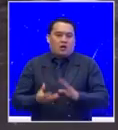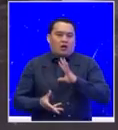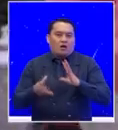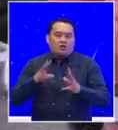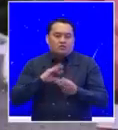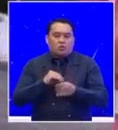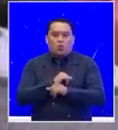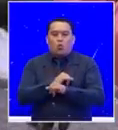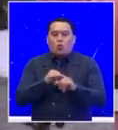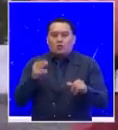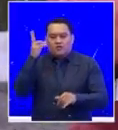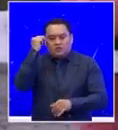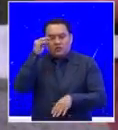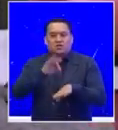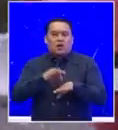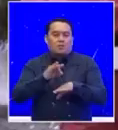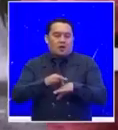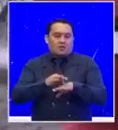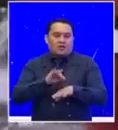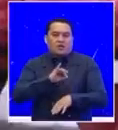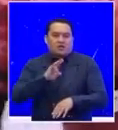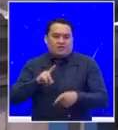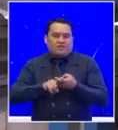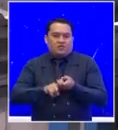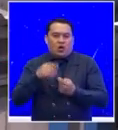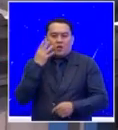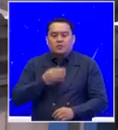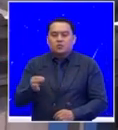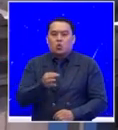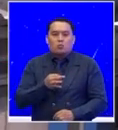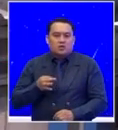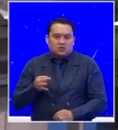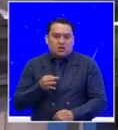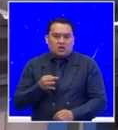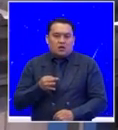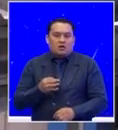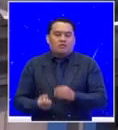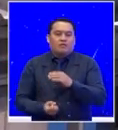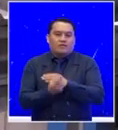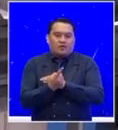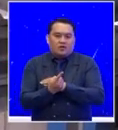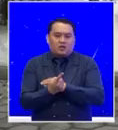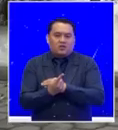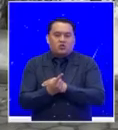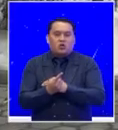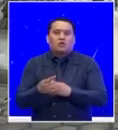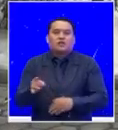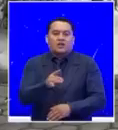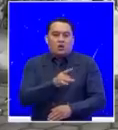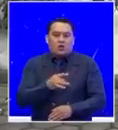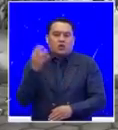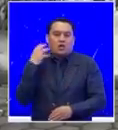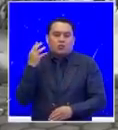мерам увеличило число зараженных коронавирусной инфекцией в Алматинской области. Очаг выявлен на днях еще в одном регионе